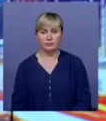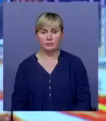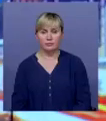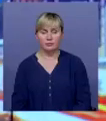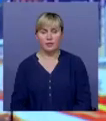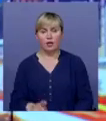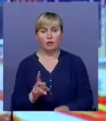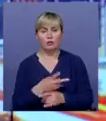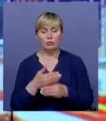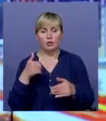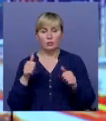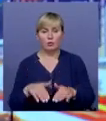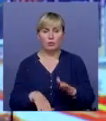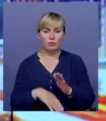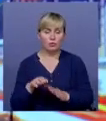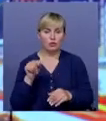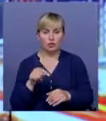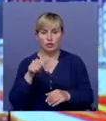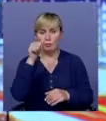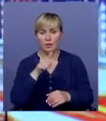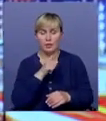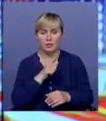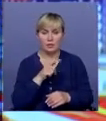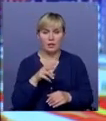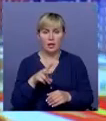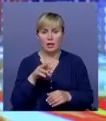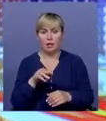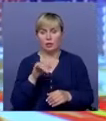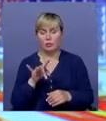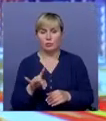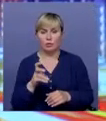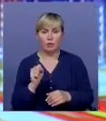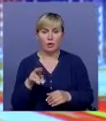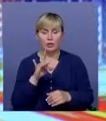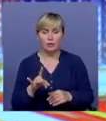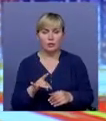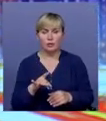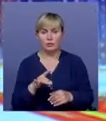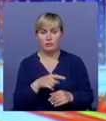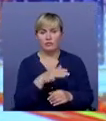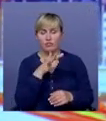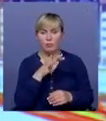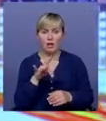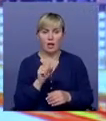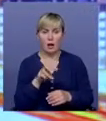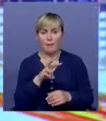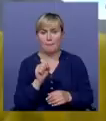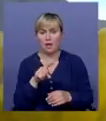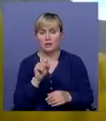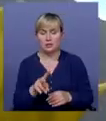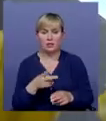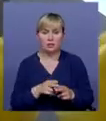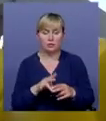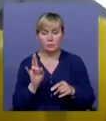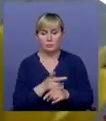Ночь предопределения лучше тысячи месяцев. Лейлятуль-Кадыр – одна из значимых ночей во время Рамазана. В эту ночь, согласно